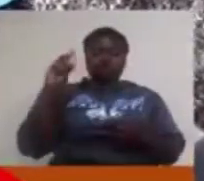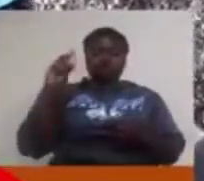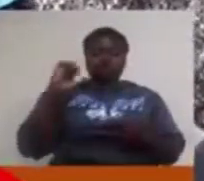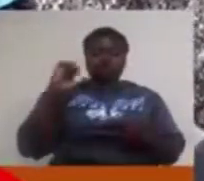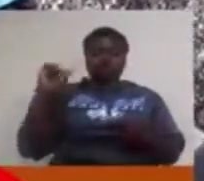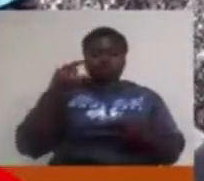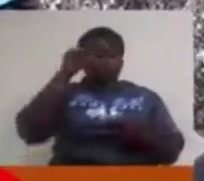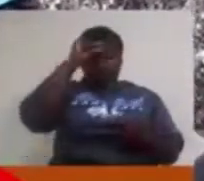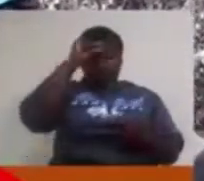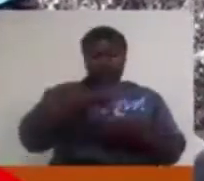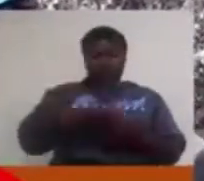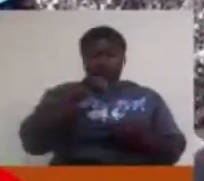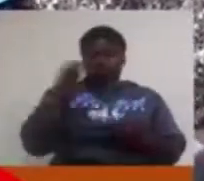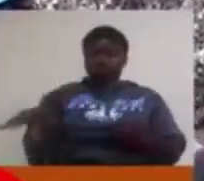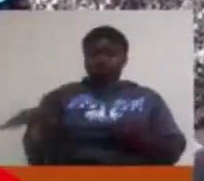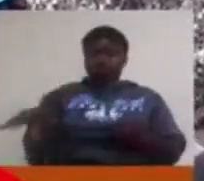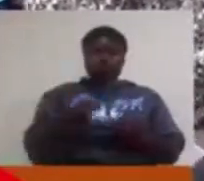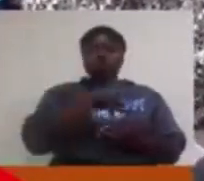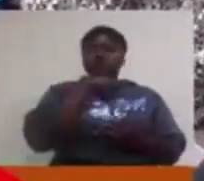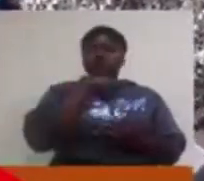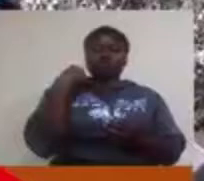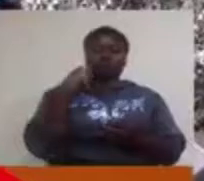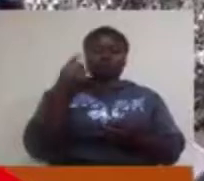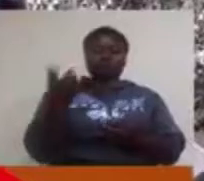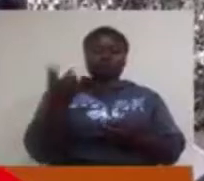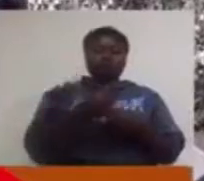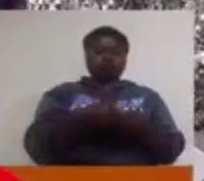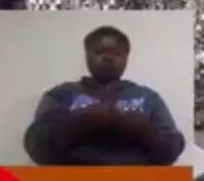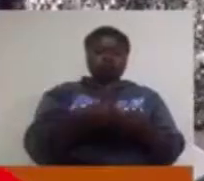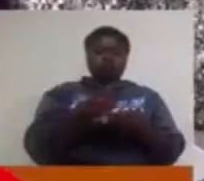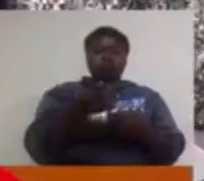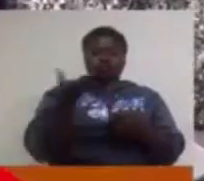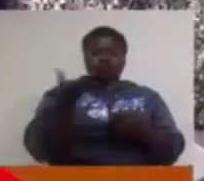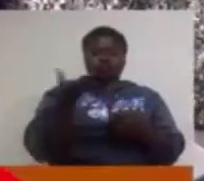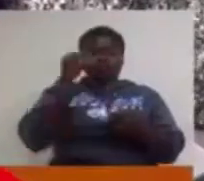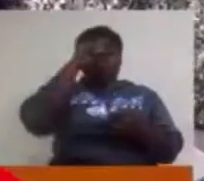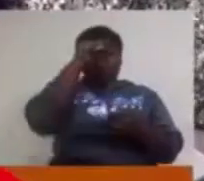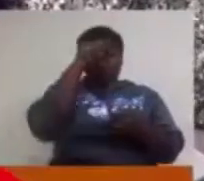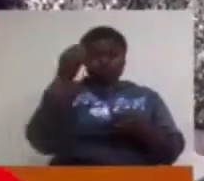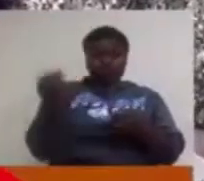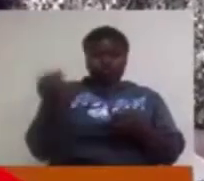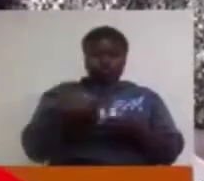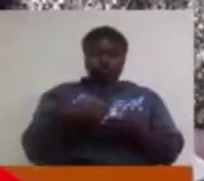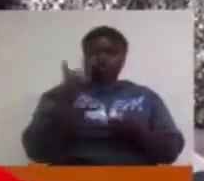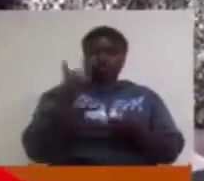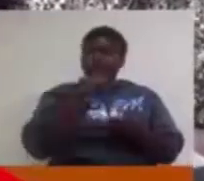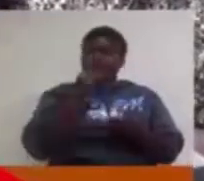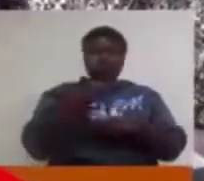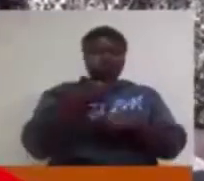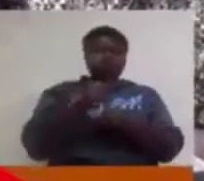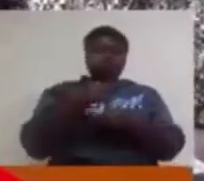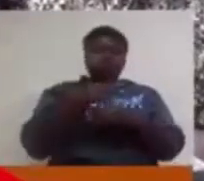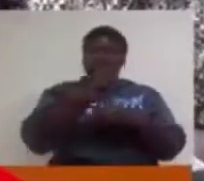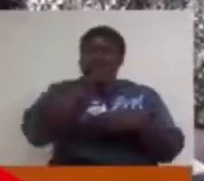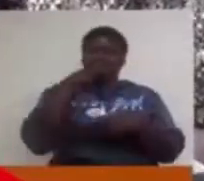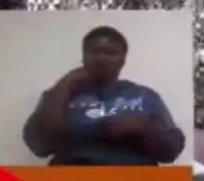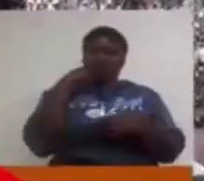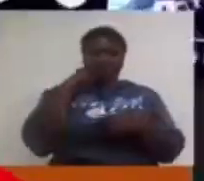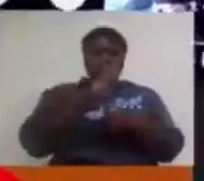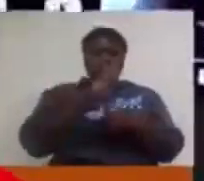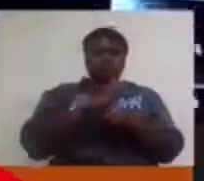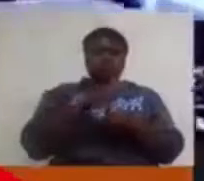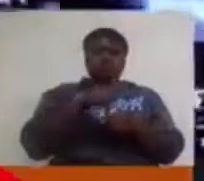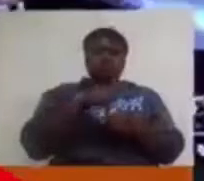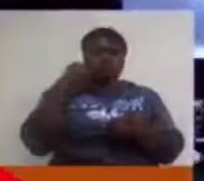serikali wakamuondoa, ndipoza serikali ipate kupigwa ama serikali ichafuke zaidi vile imechafuka katika jimbo la